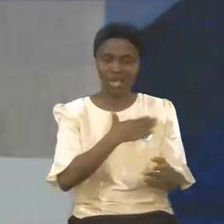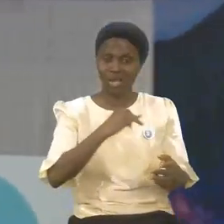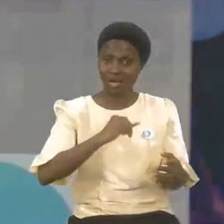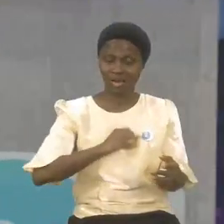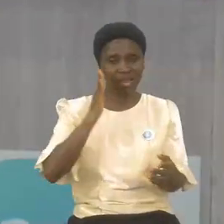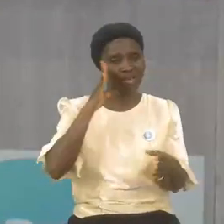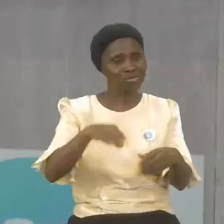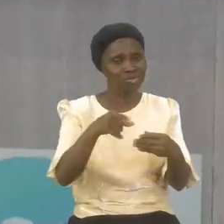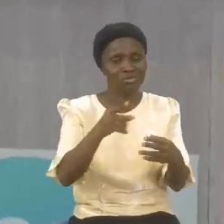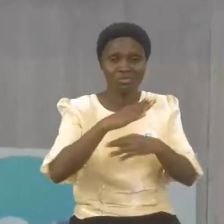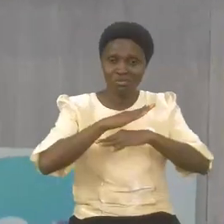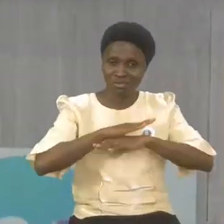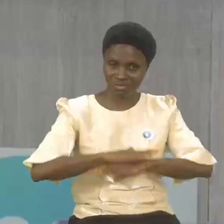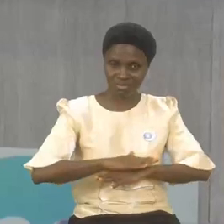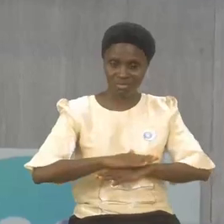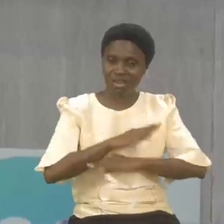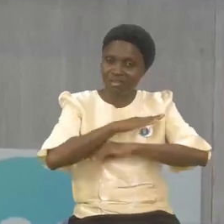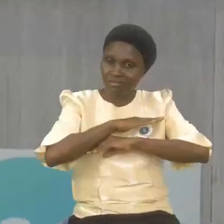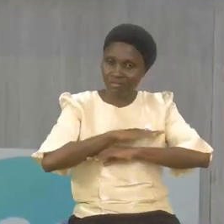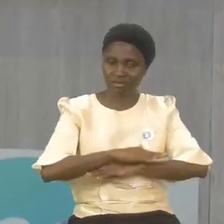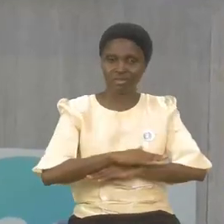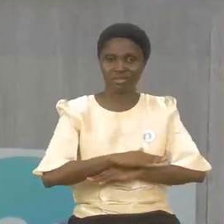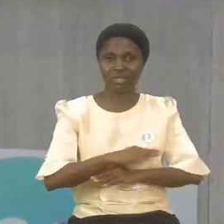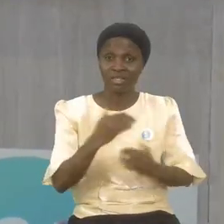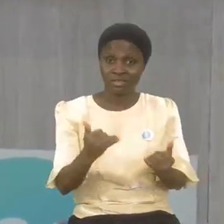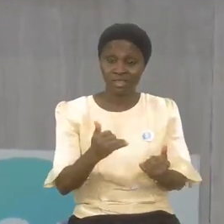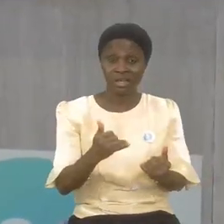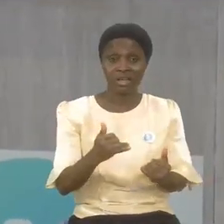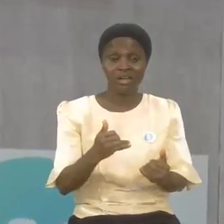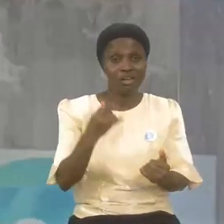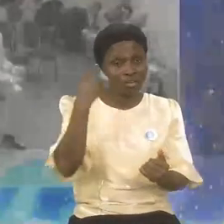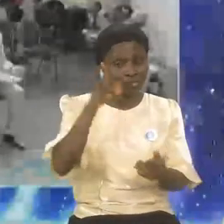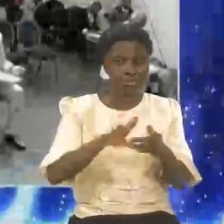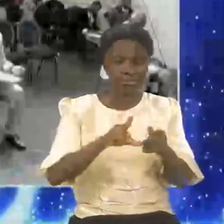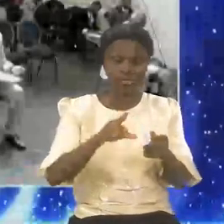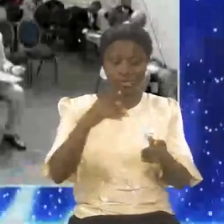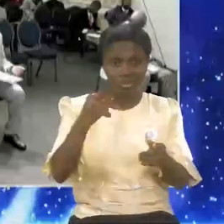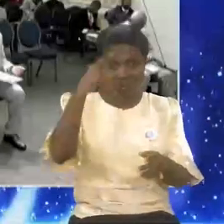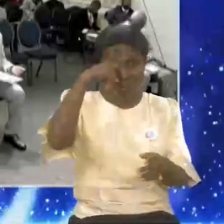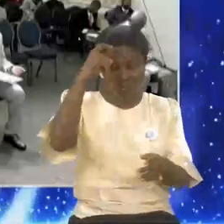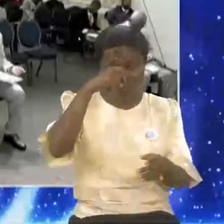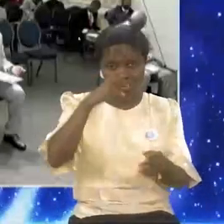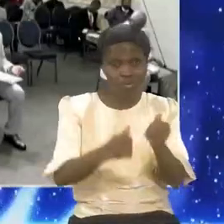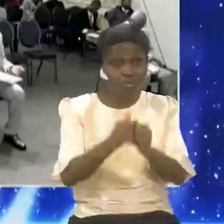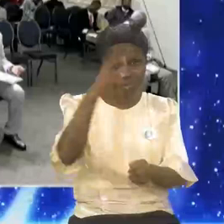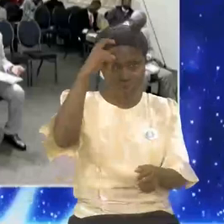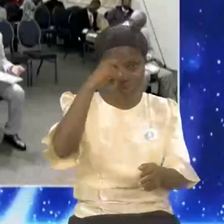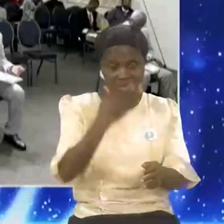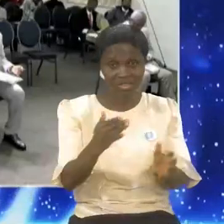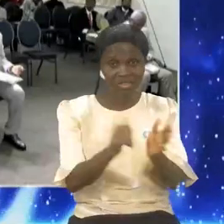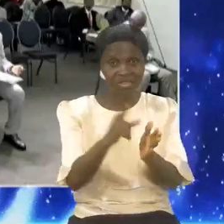la seule chose ça à faire de te soumettre au Seigneur et que tu